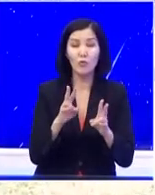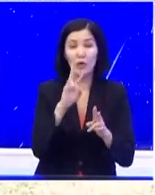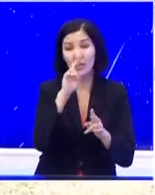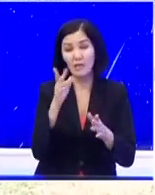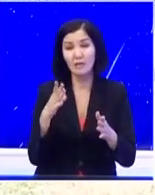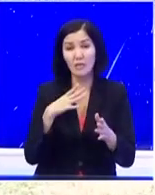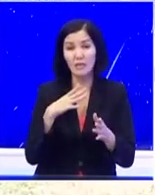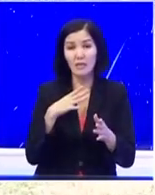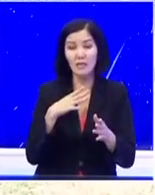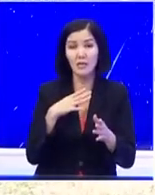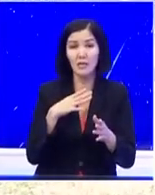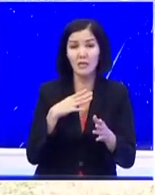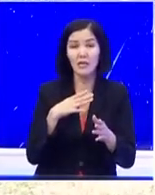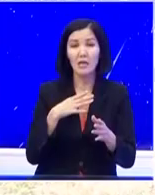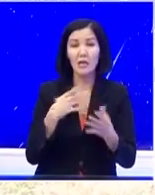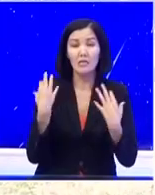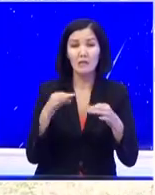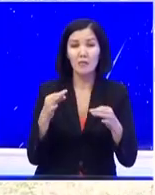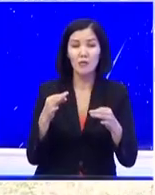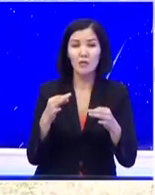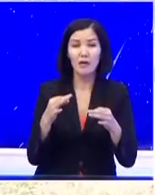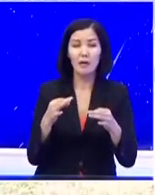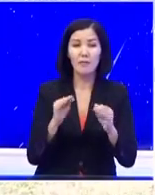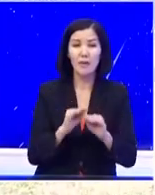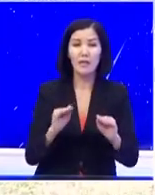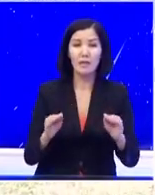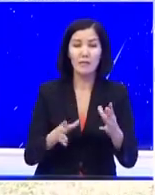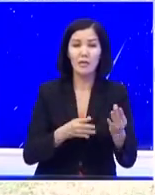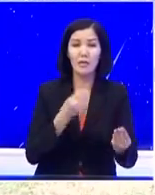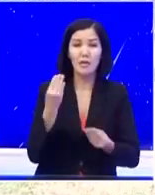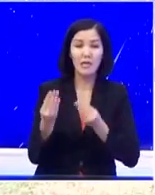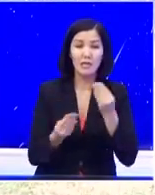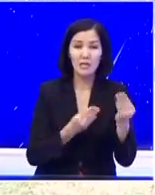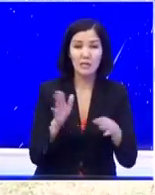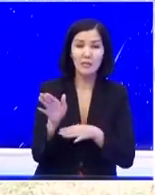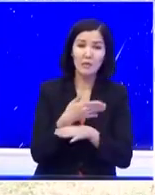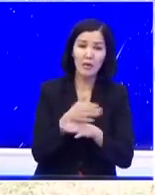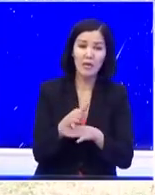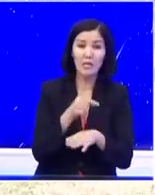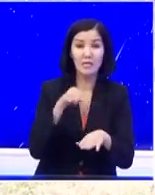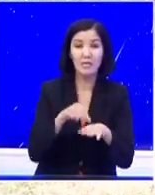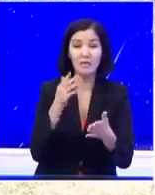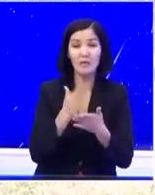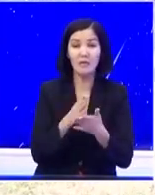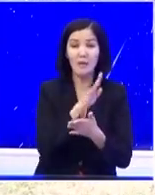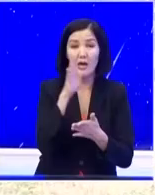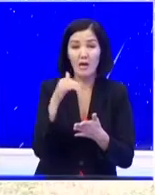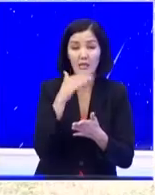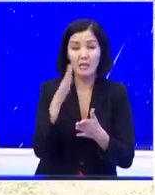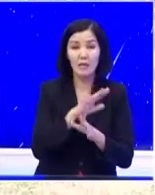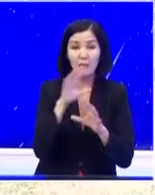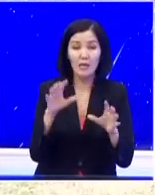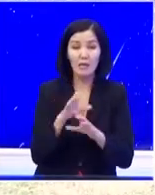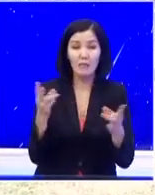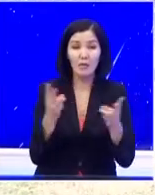бермейміз. Еш шектеусіз жүріп тұрғанда, баламен шығып қыдырғанда сезіп жатамыз. Ата-анамызды олардың мейірімін қасында болғанда бағалай